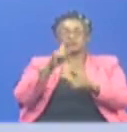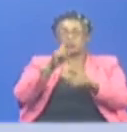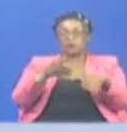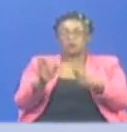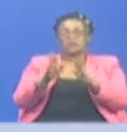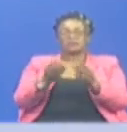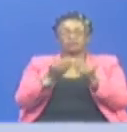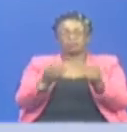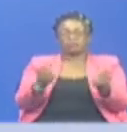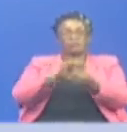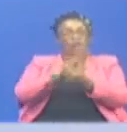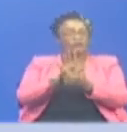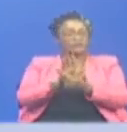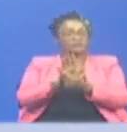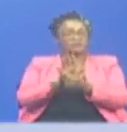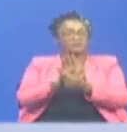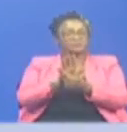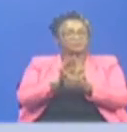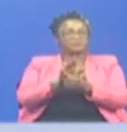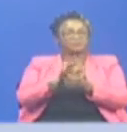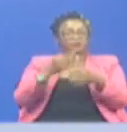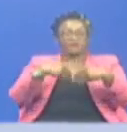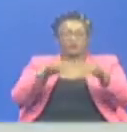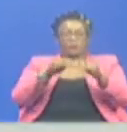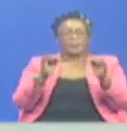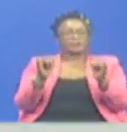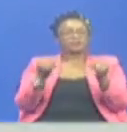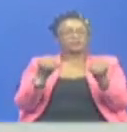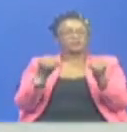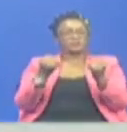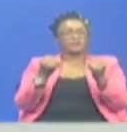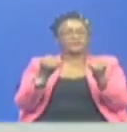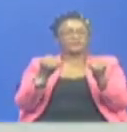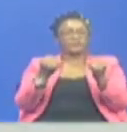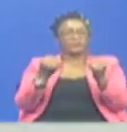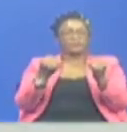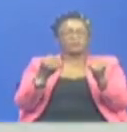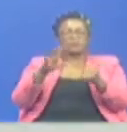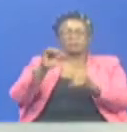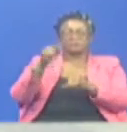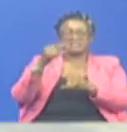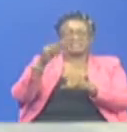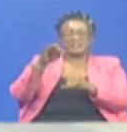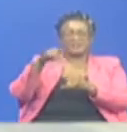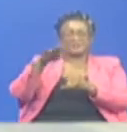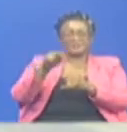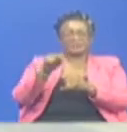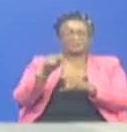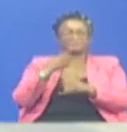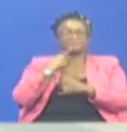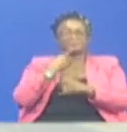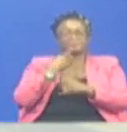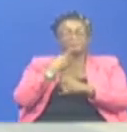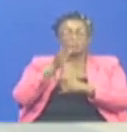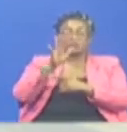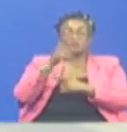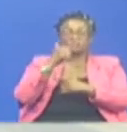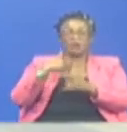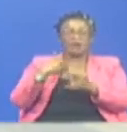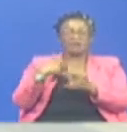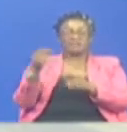kukabiliana na changamoto hizi. Kulingana na taarifa ya afisa mkuu mtendaji Steven Gitagama, wafanyakazi walio na mshahara unaozidi